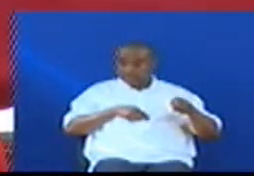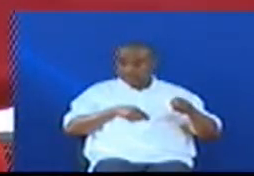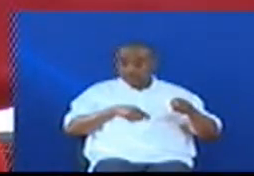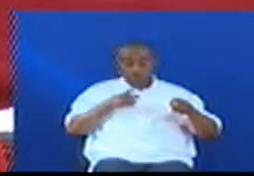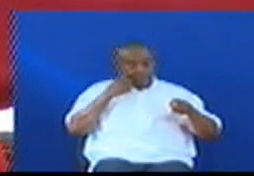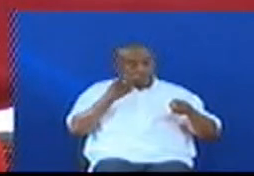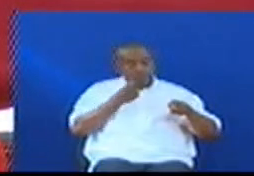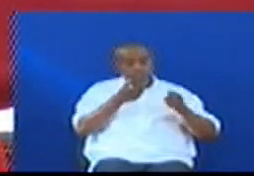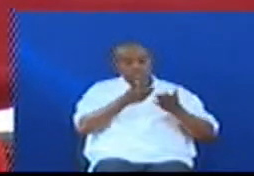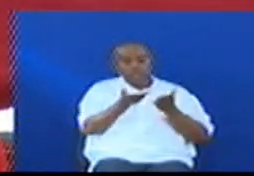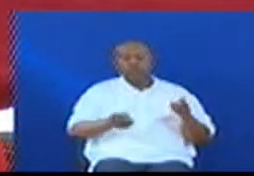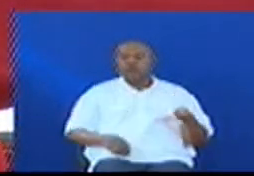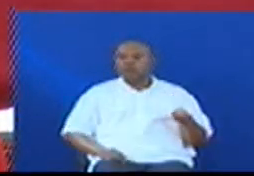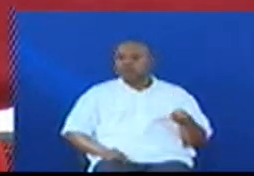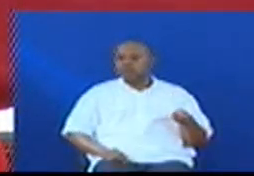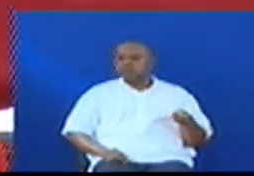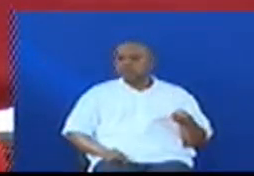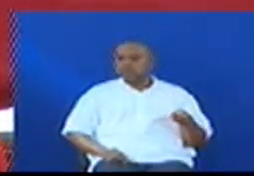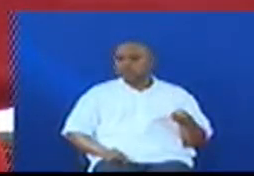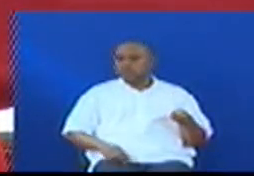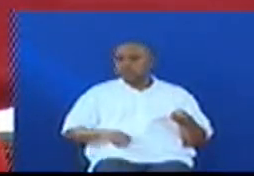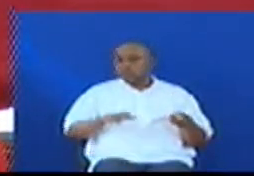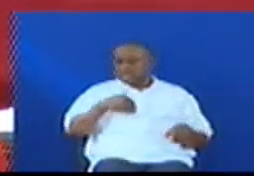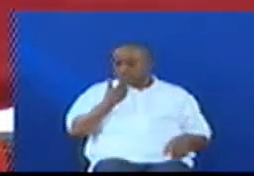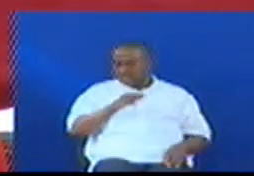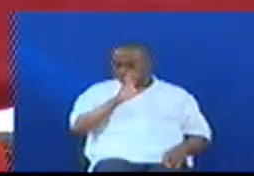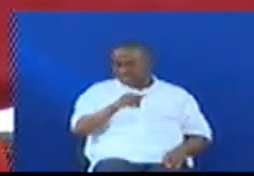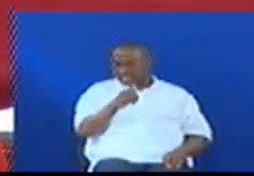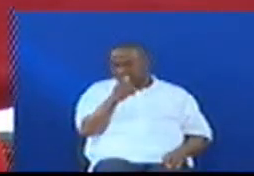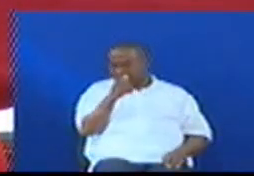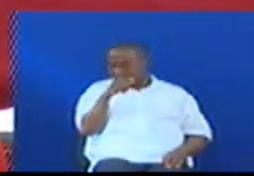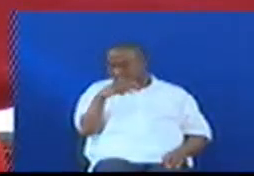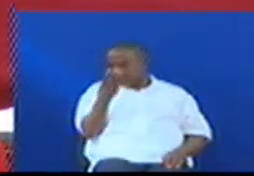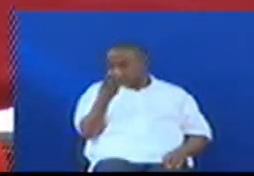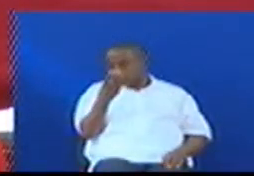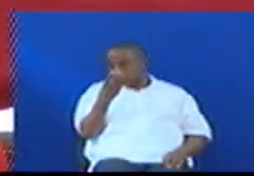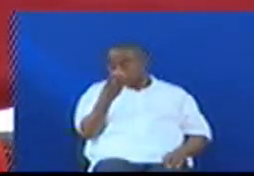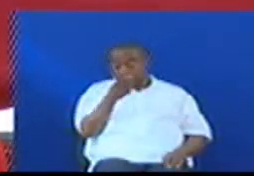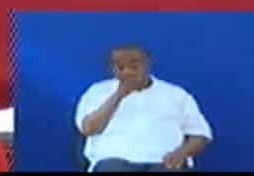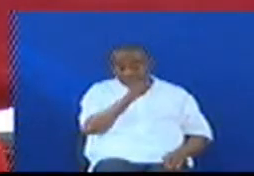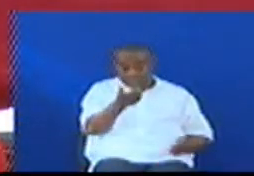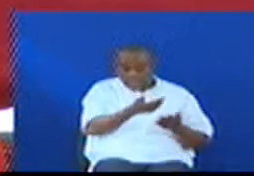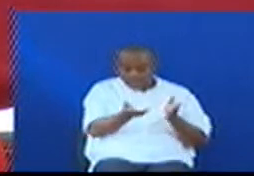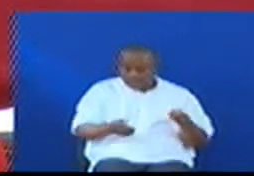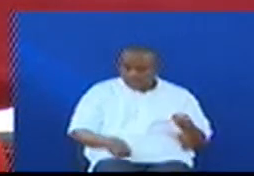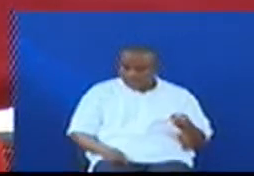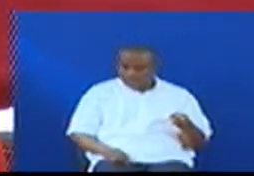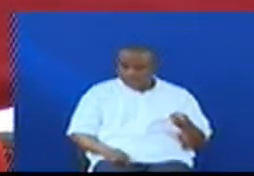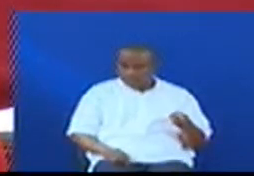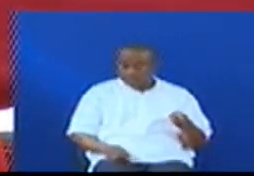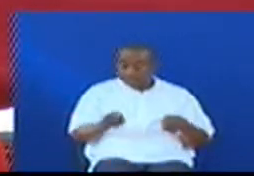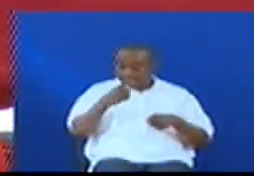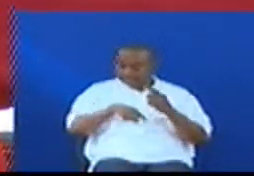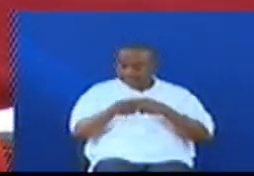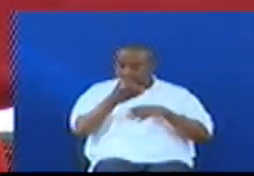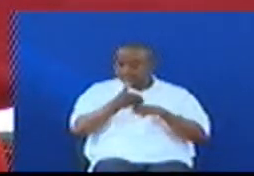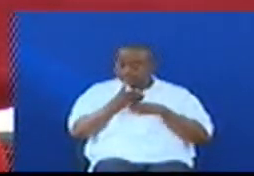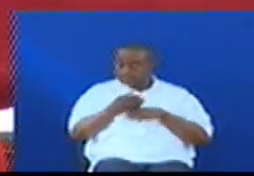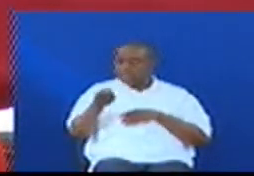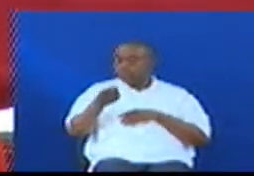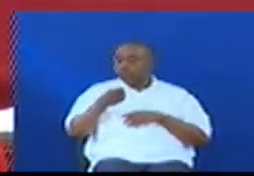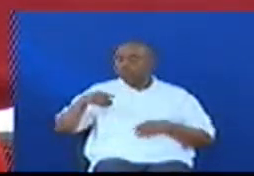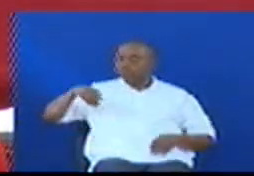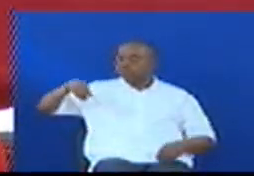salio. Yaani baada ya miaka mitatu hivi hakuna salio Pride Tanzania. Kwa hiyo ni jambo